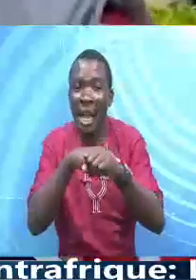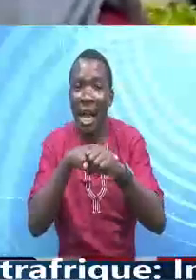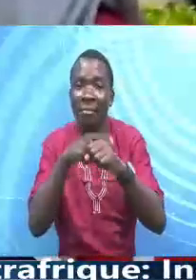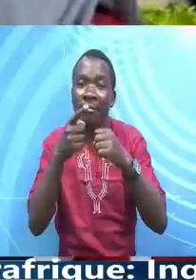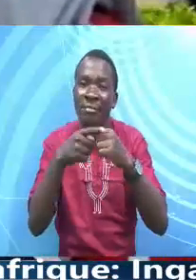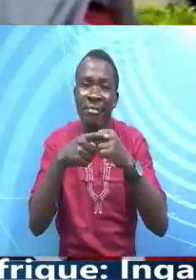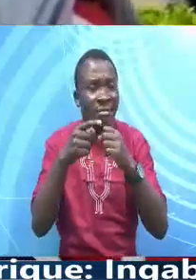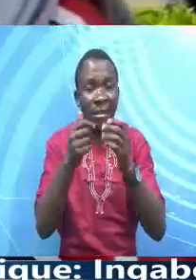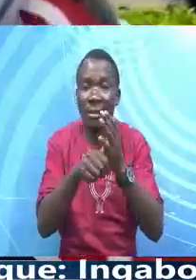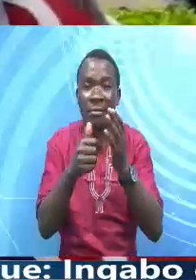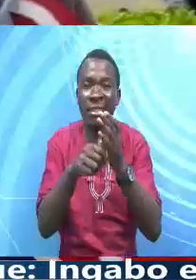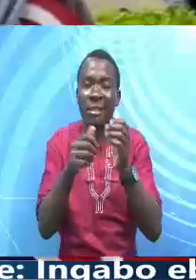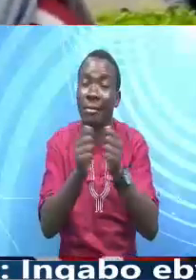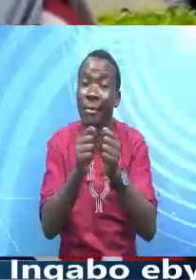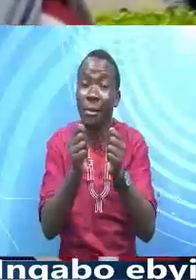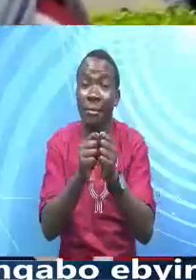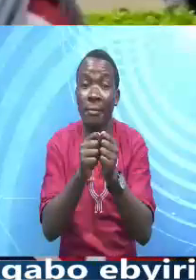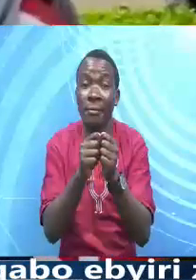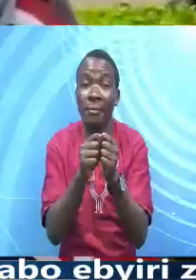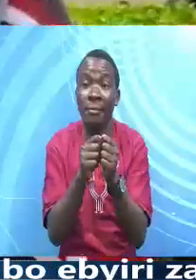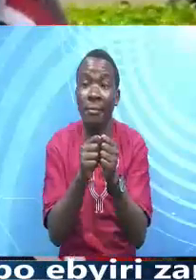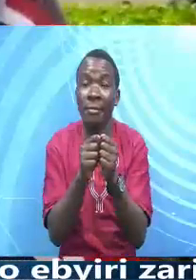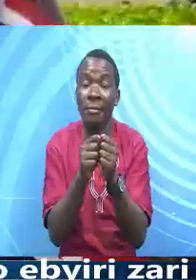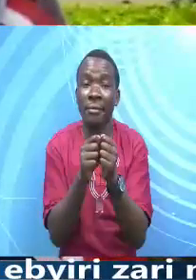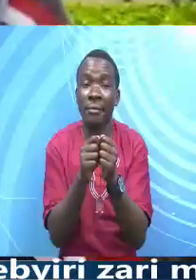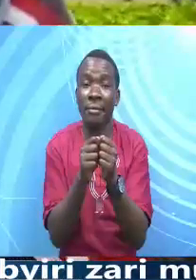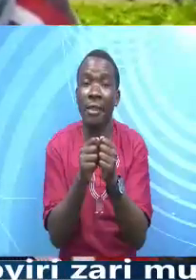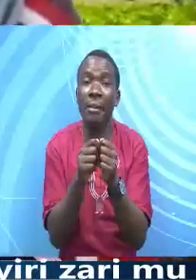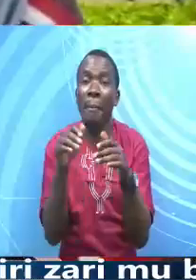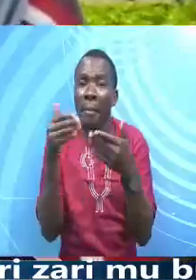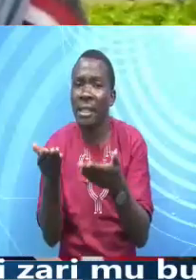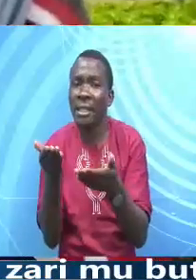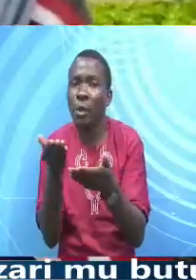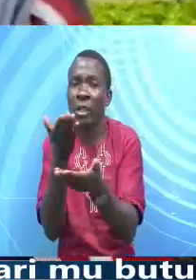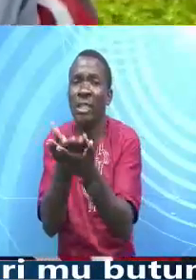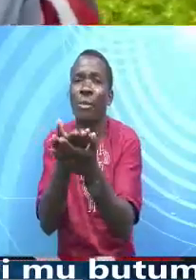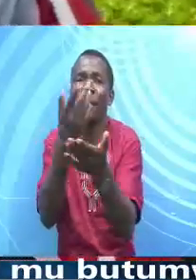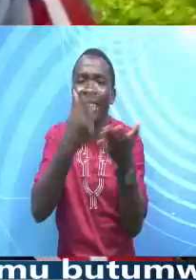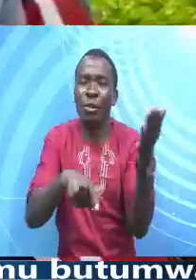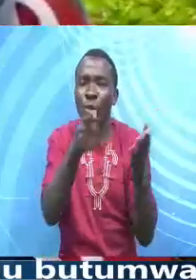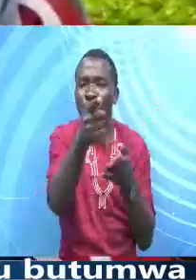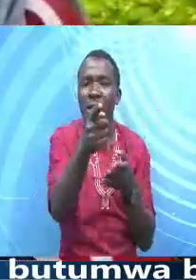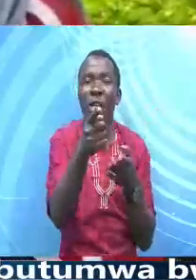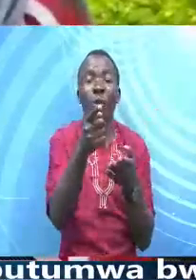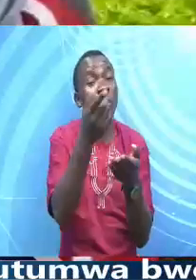kuya. Hakuna neno lingine. Kwa hivyo mnaomba nini?